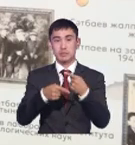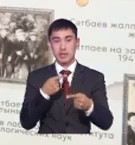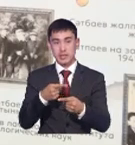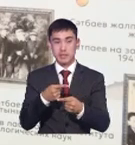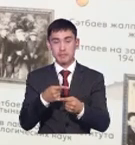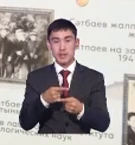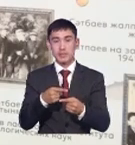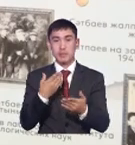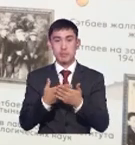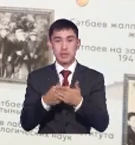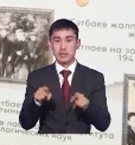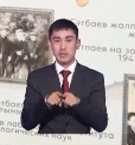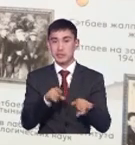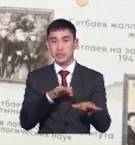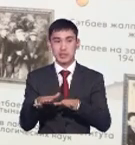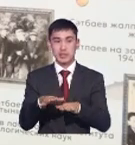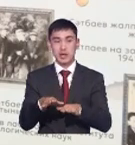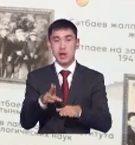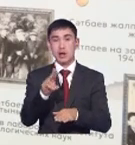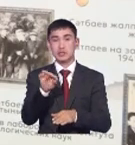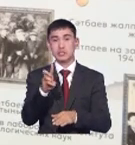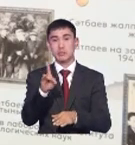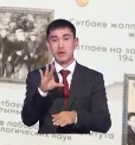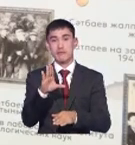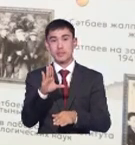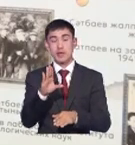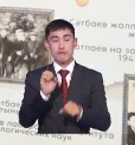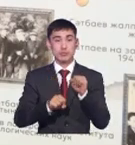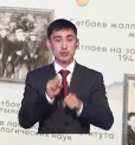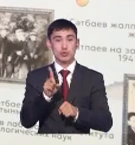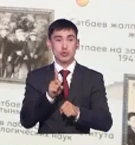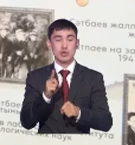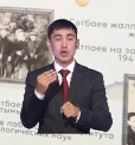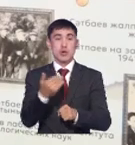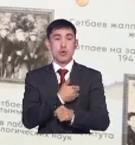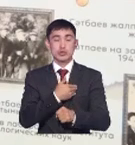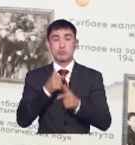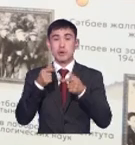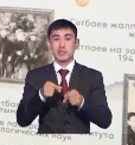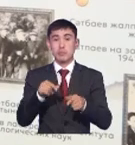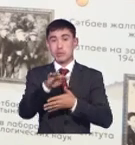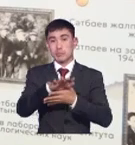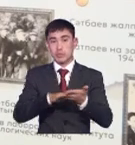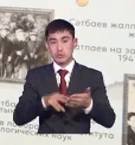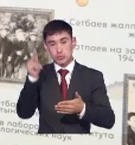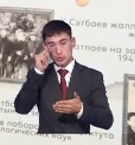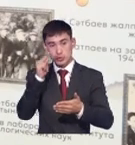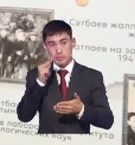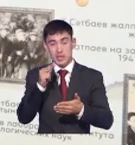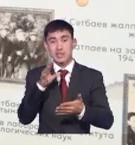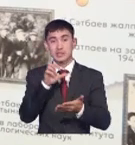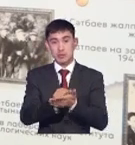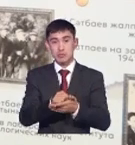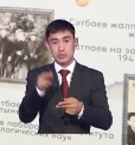поколения на примере таких деятелей как каныш Сатпаев возможно кто-то из них захочет пойти По стопам учёного и